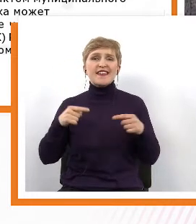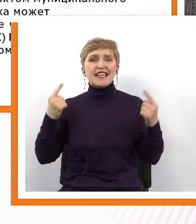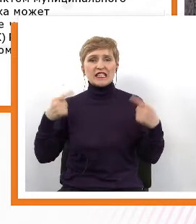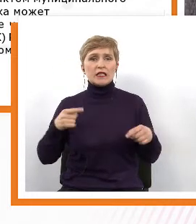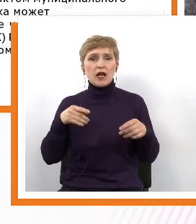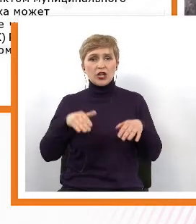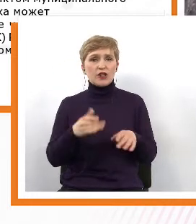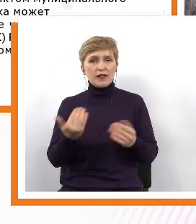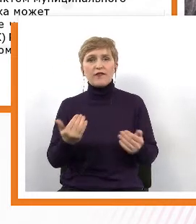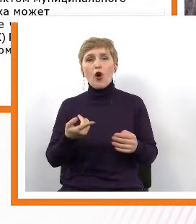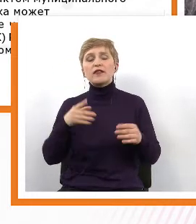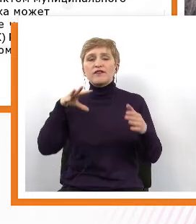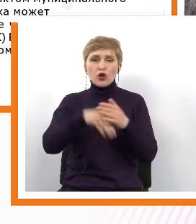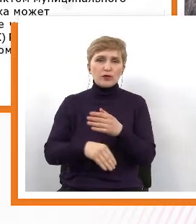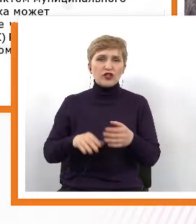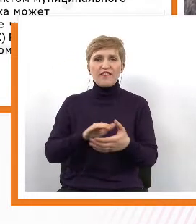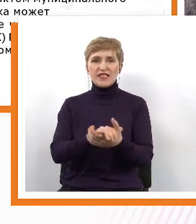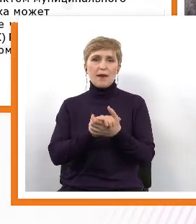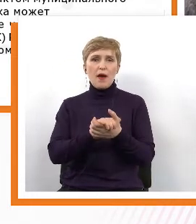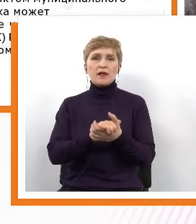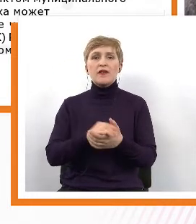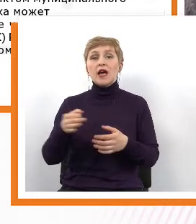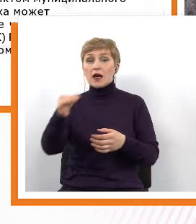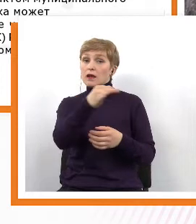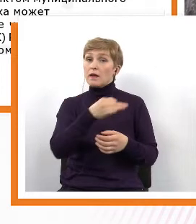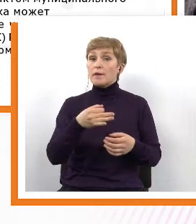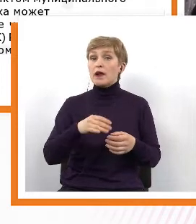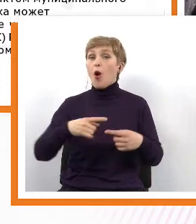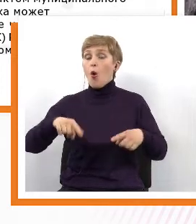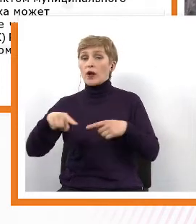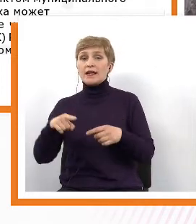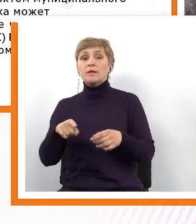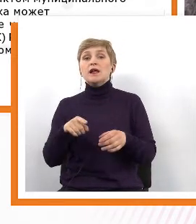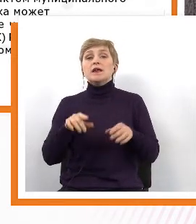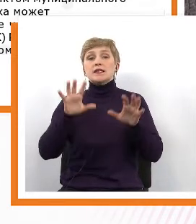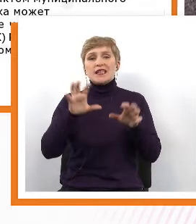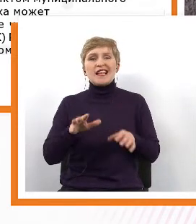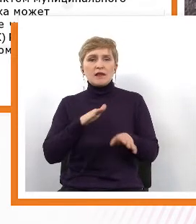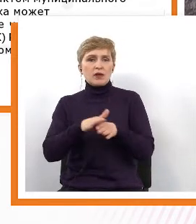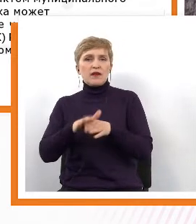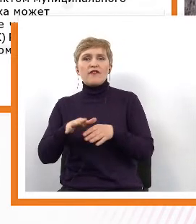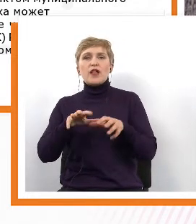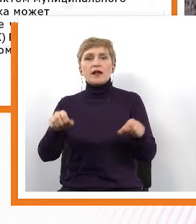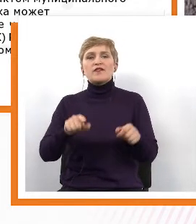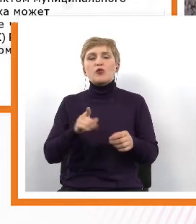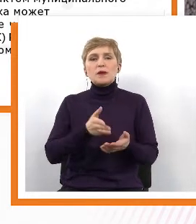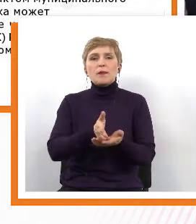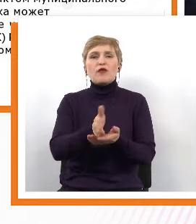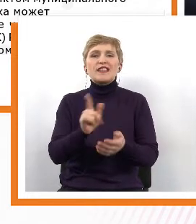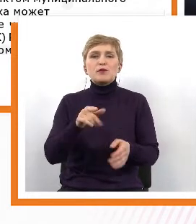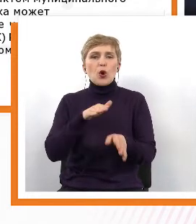это в том числе взаимодействие с региональными органами законодательной и исполнительной власти, и в том числе профильными, те, кто